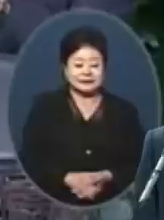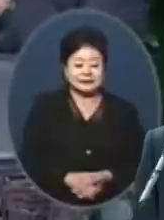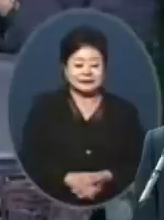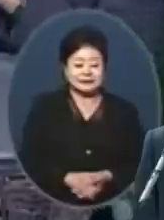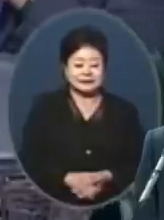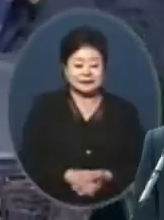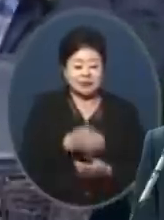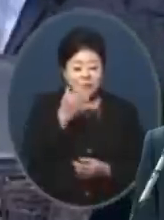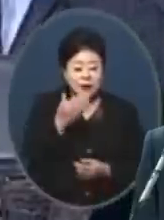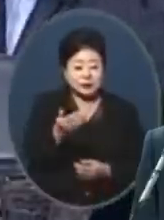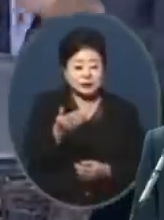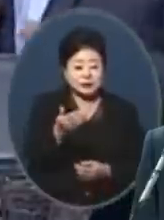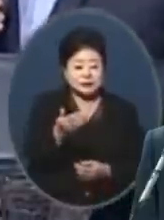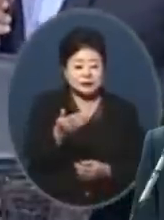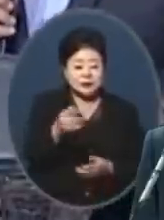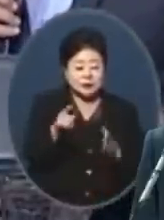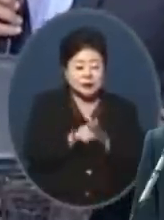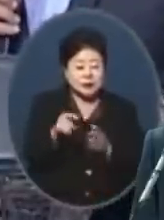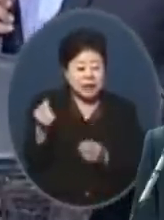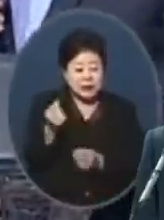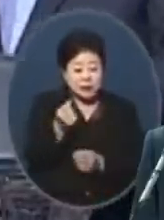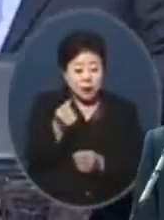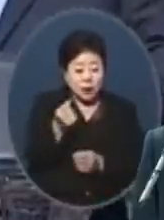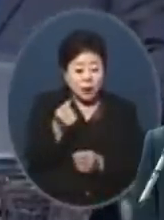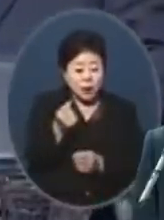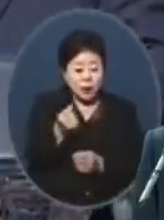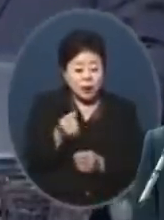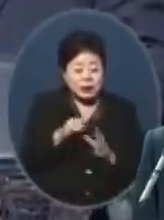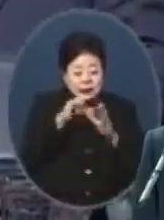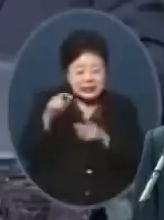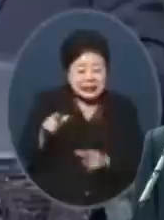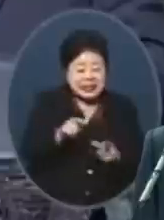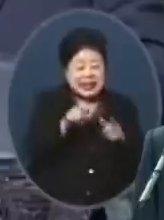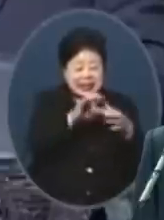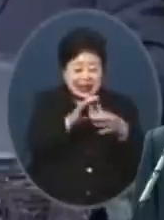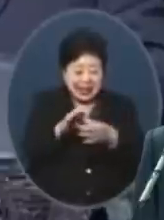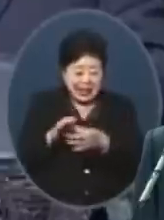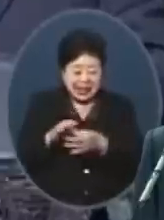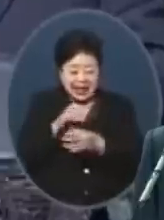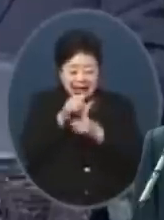faith. 여러분은 그 믿음을 가지고서 이 세상에 살아나갈 때